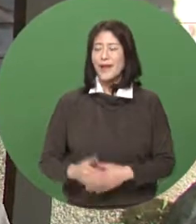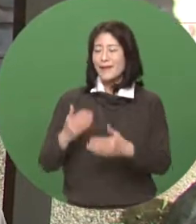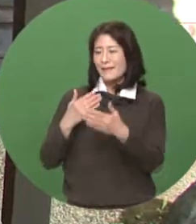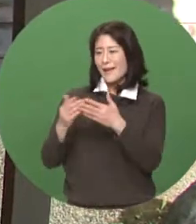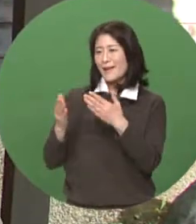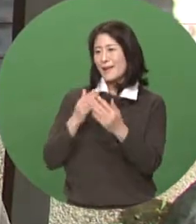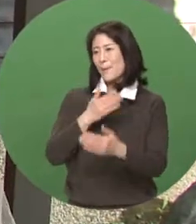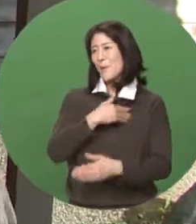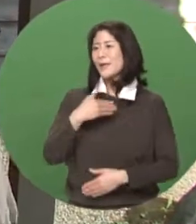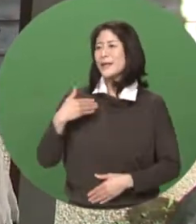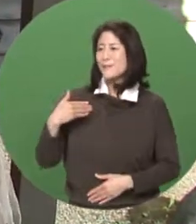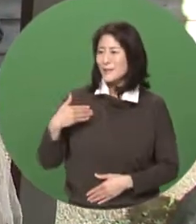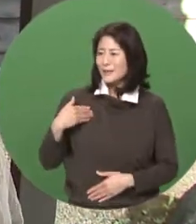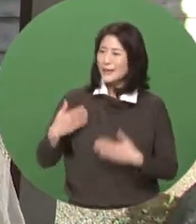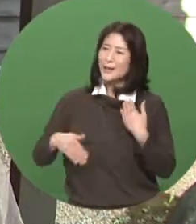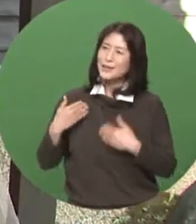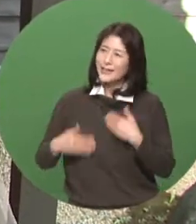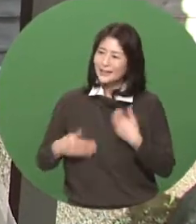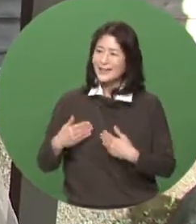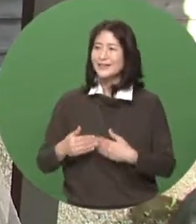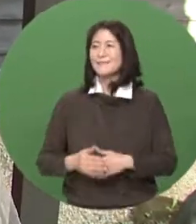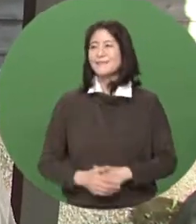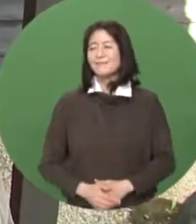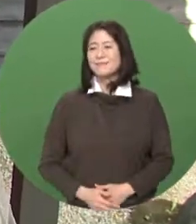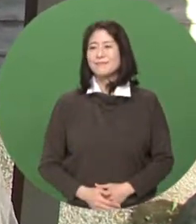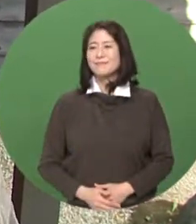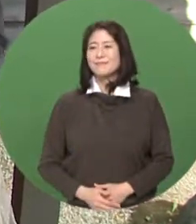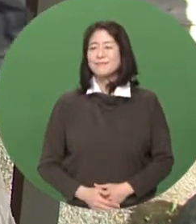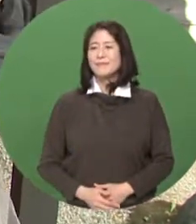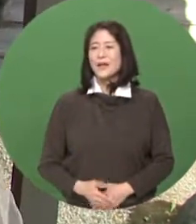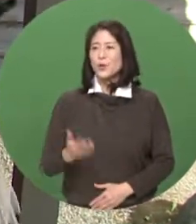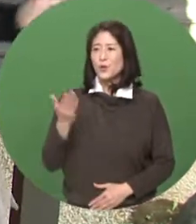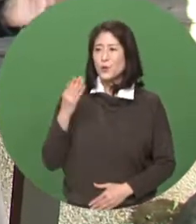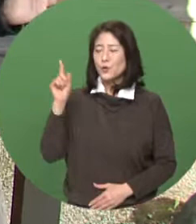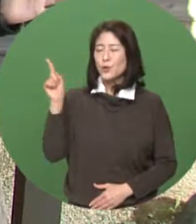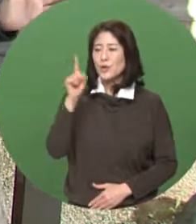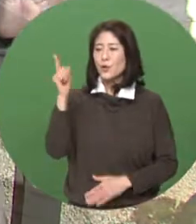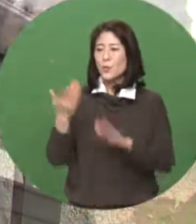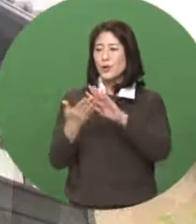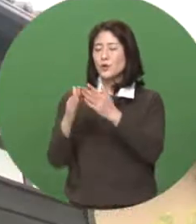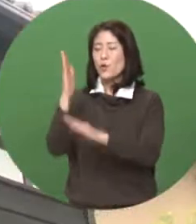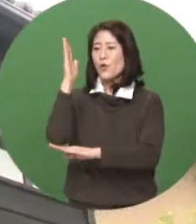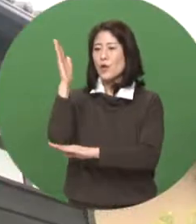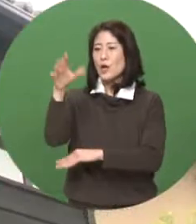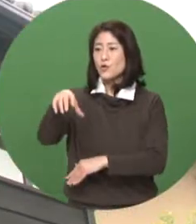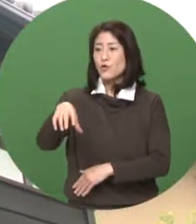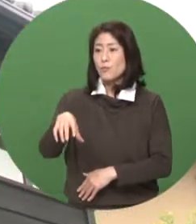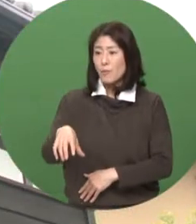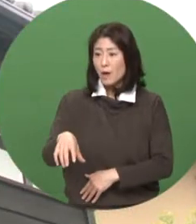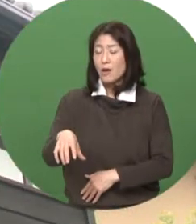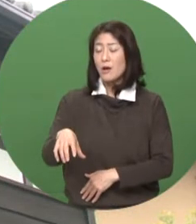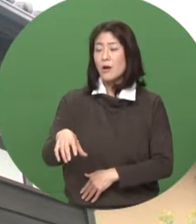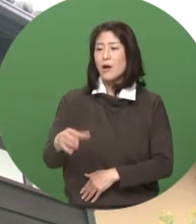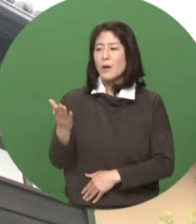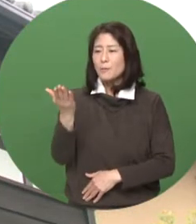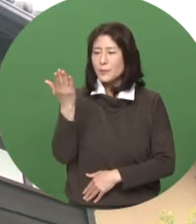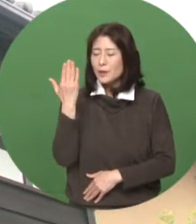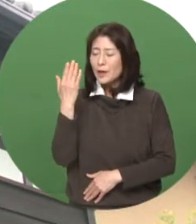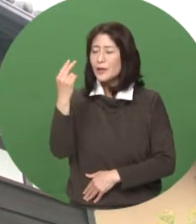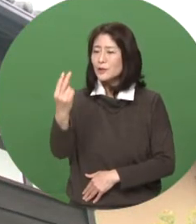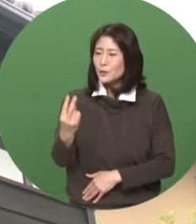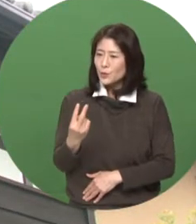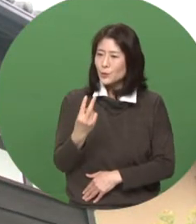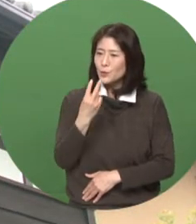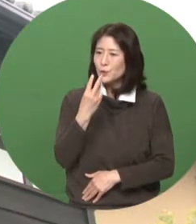。はいはい、ま、旧生駒町役場庁舎、ね、当時の外観の雰囲気も残しつつ、こうして郷土